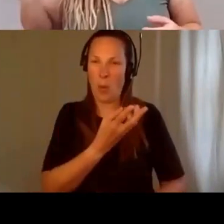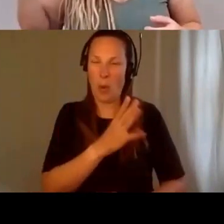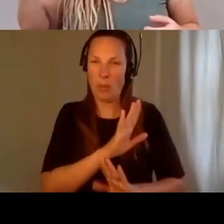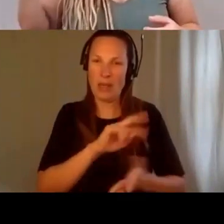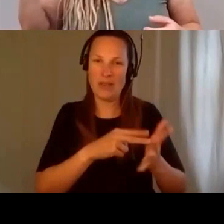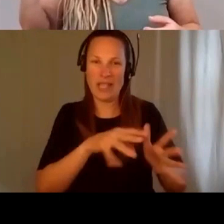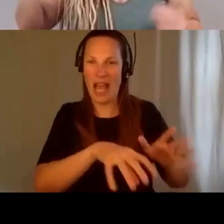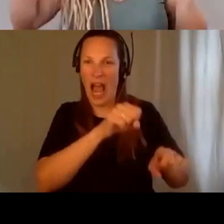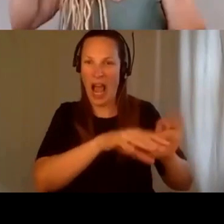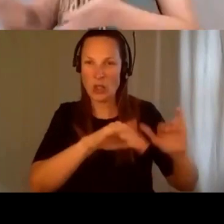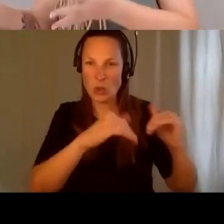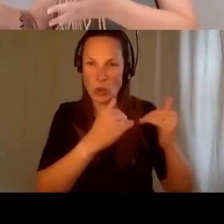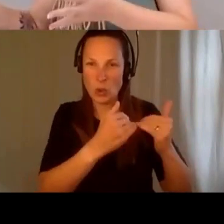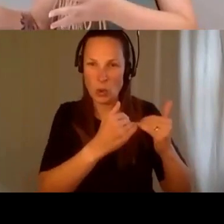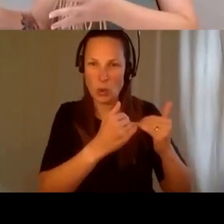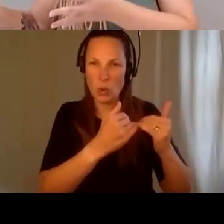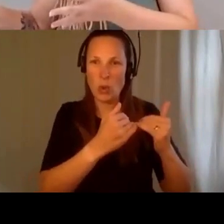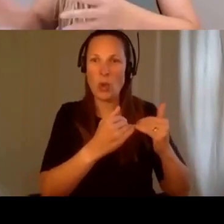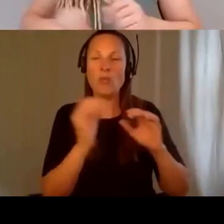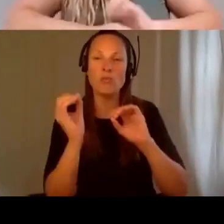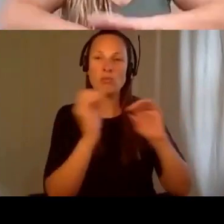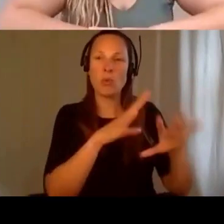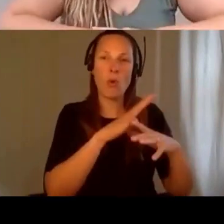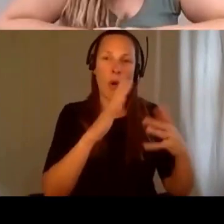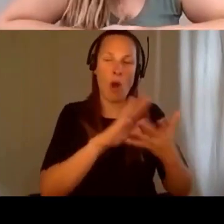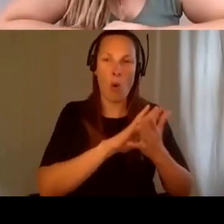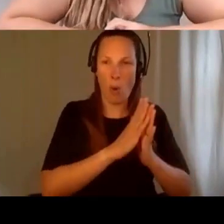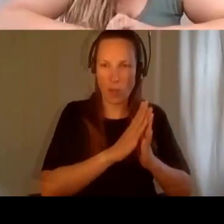arrache tout, les plants, on met ça au compost.